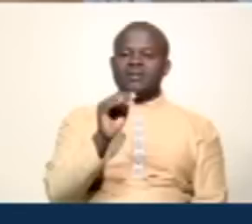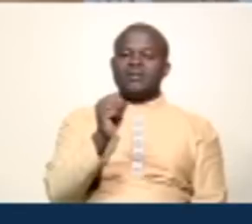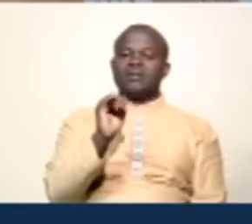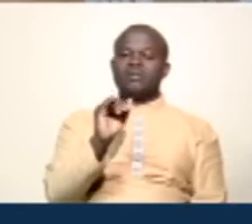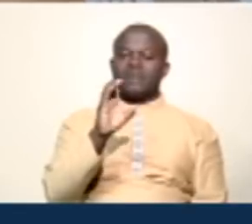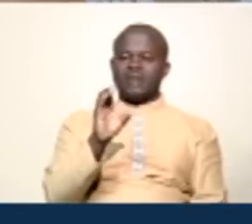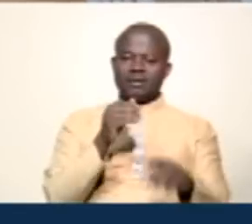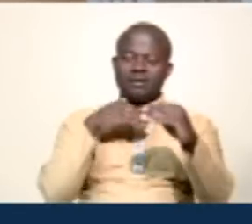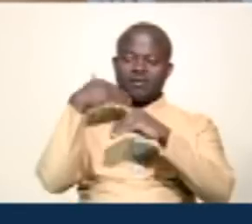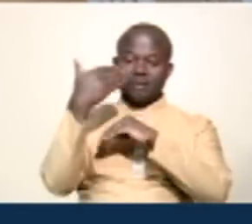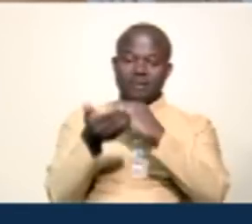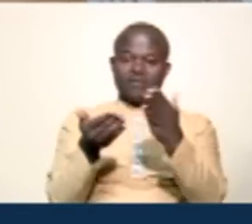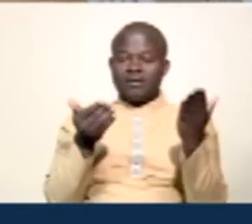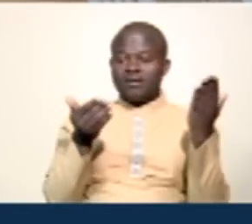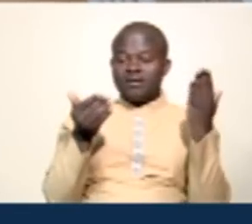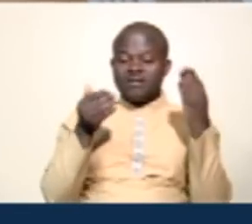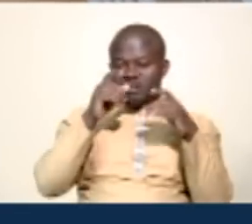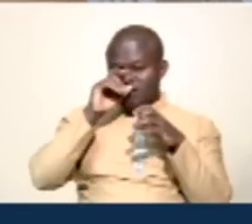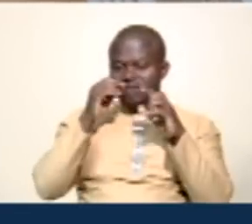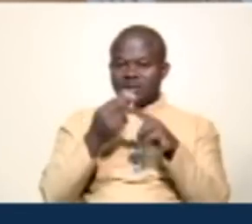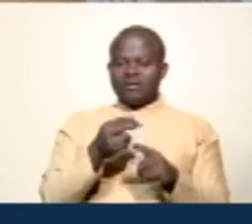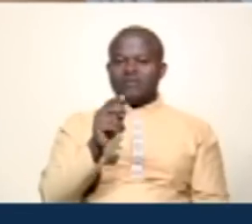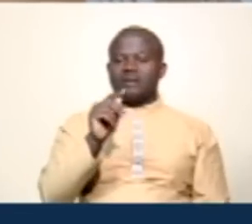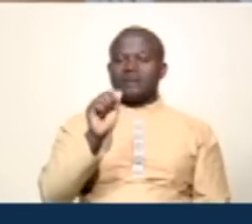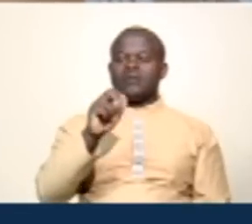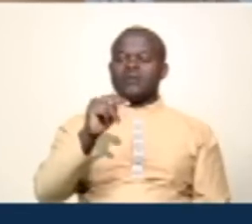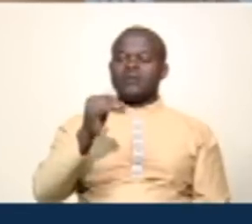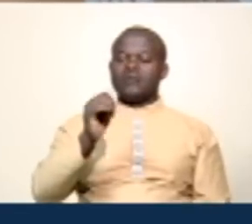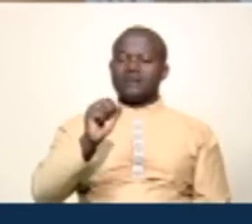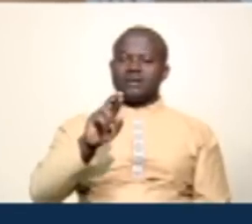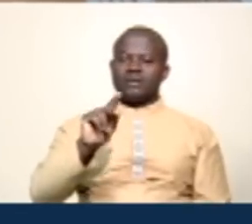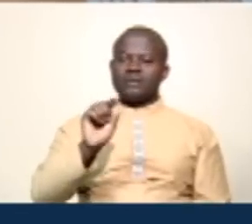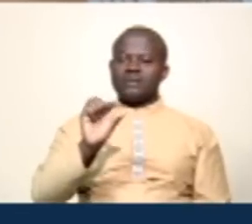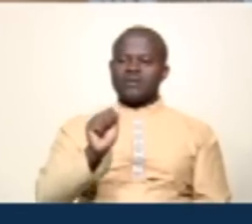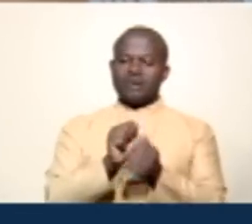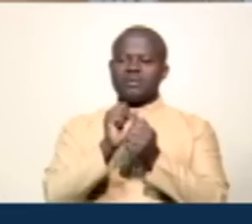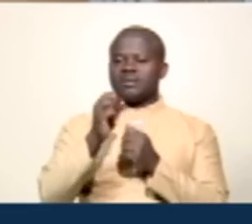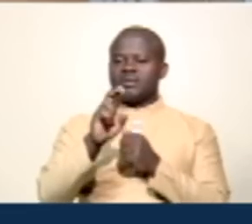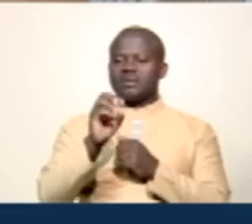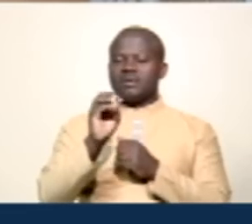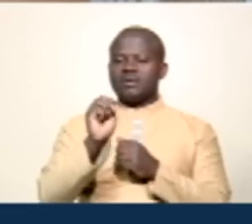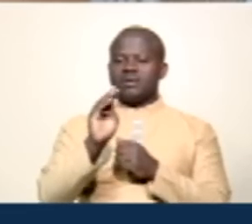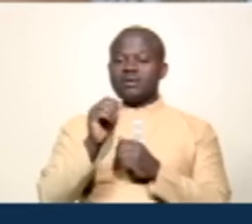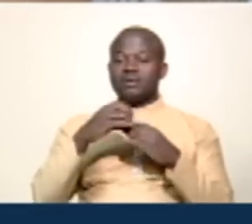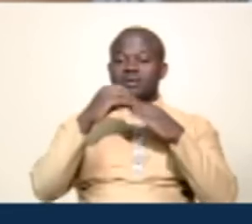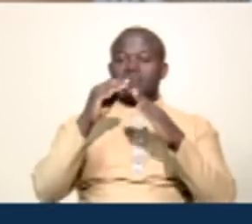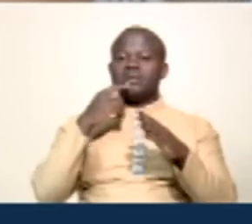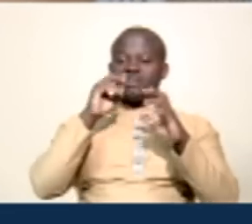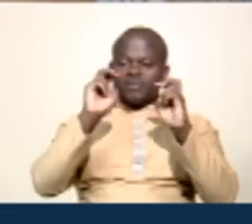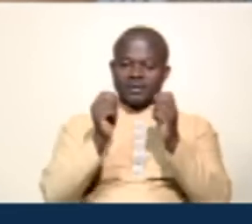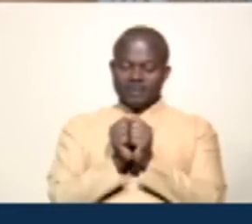nibwo interamwe zari hano zitwa z'abakanyarukiga nabo baseromba na burumesitiri nyine bavuze